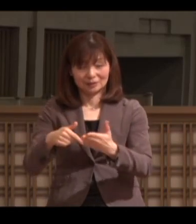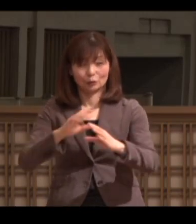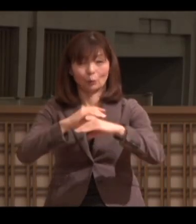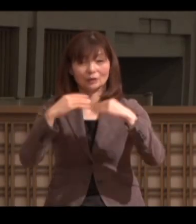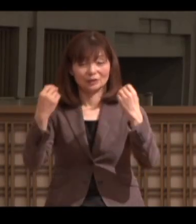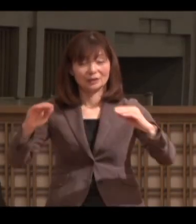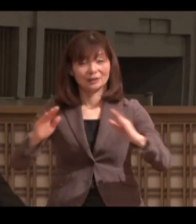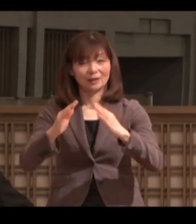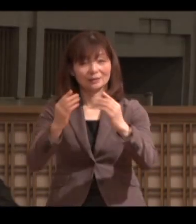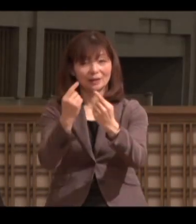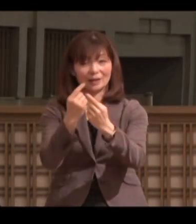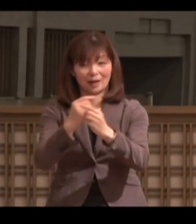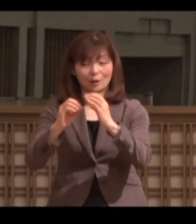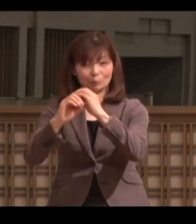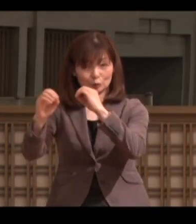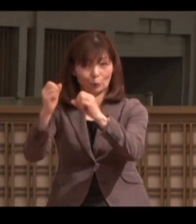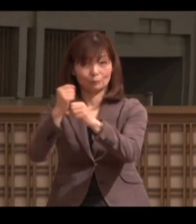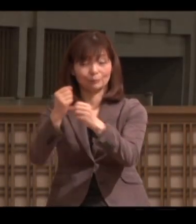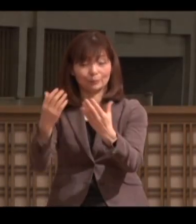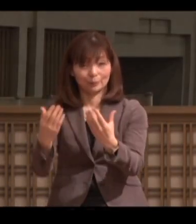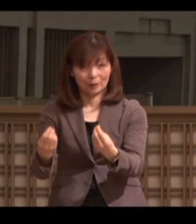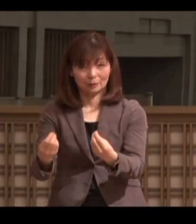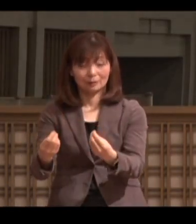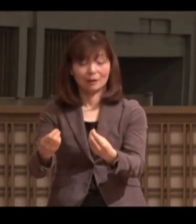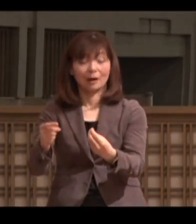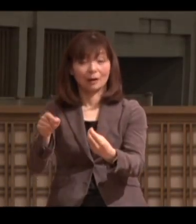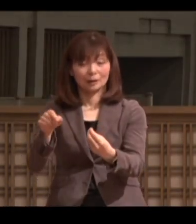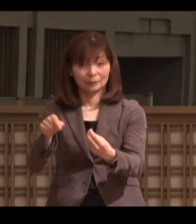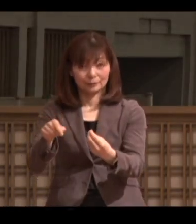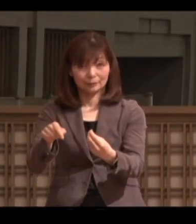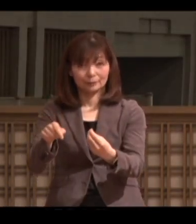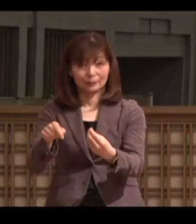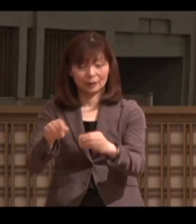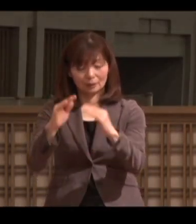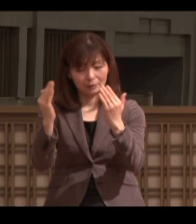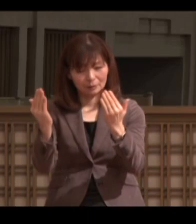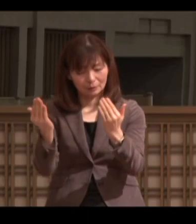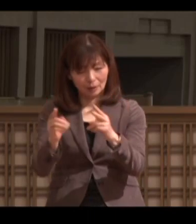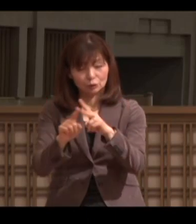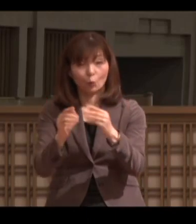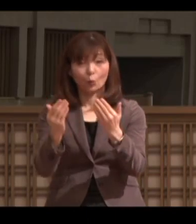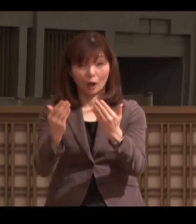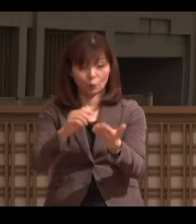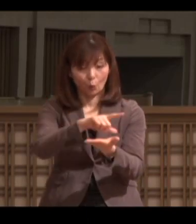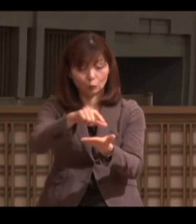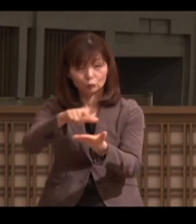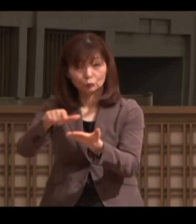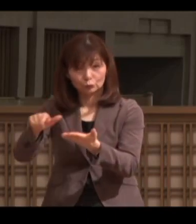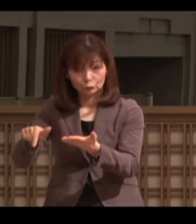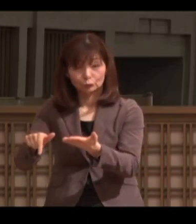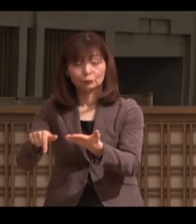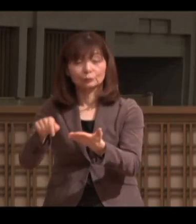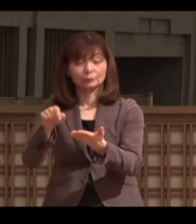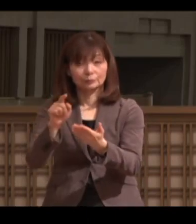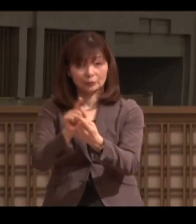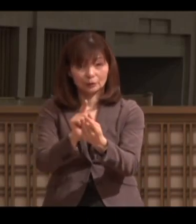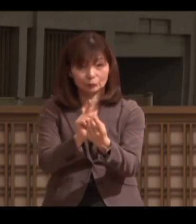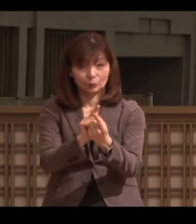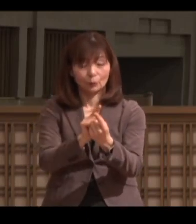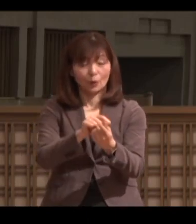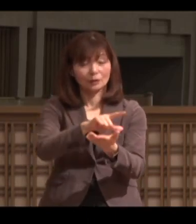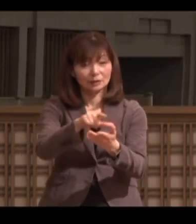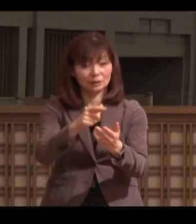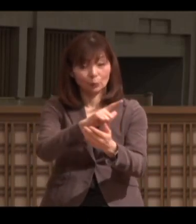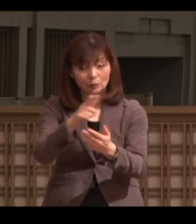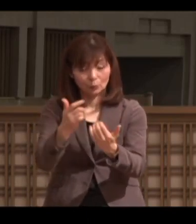ビジョンあるものを策定いたしましたそこで大小学国を単位といたしまして地域の多様な